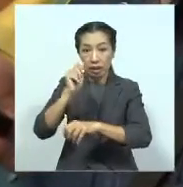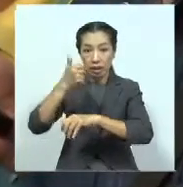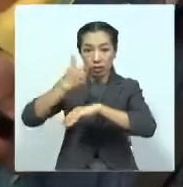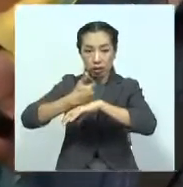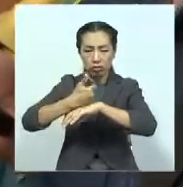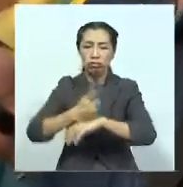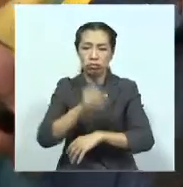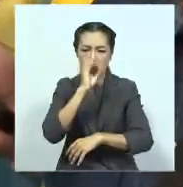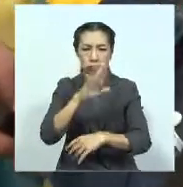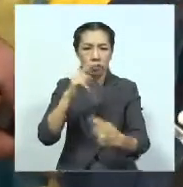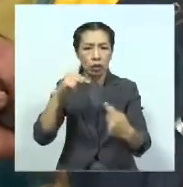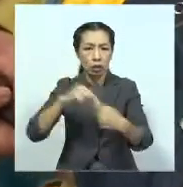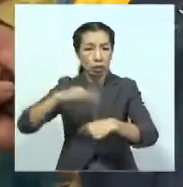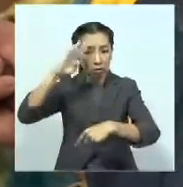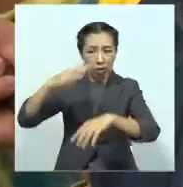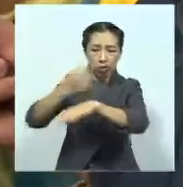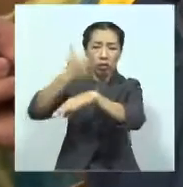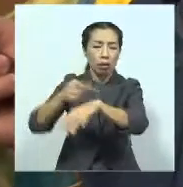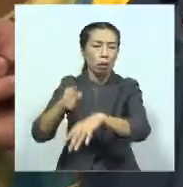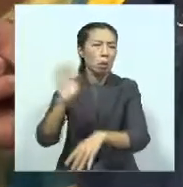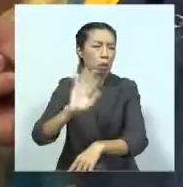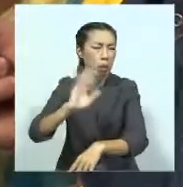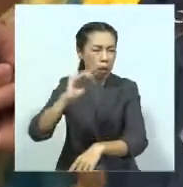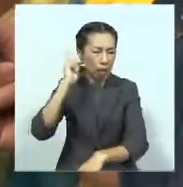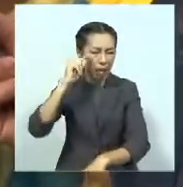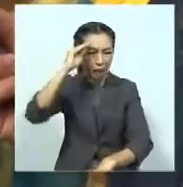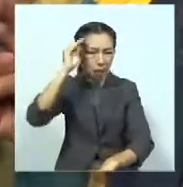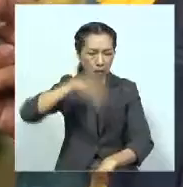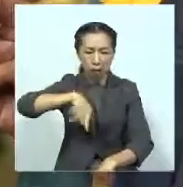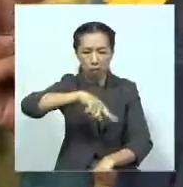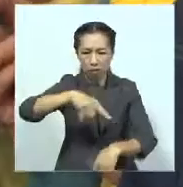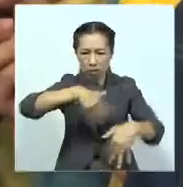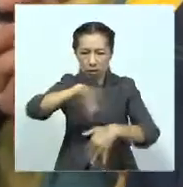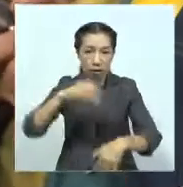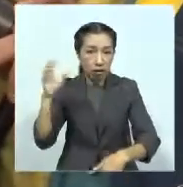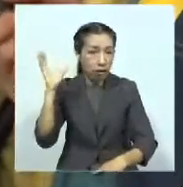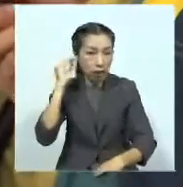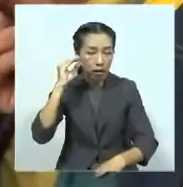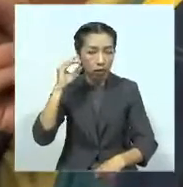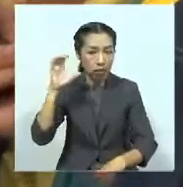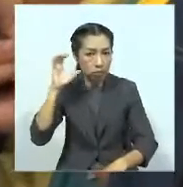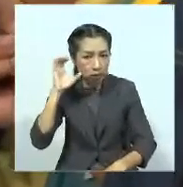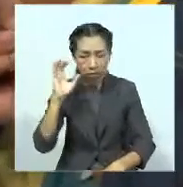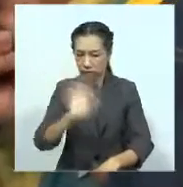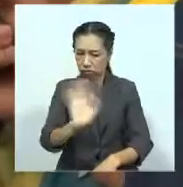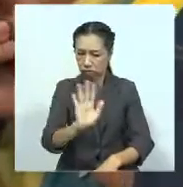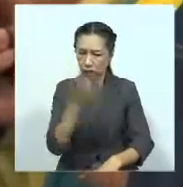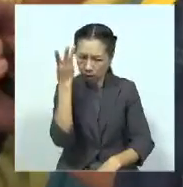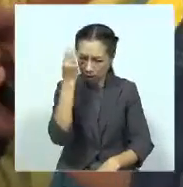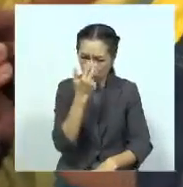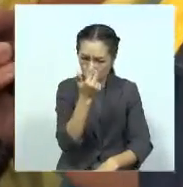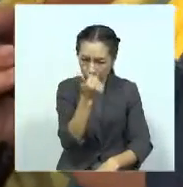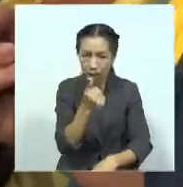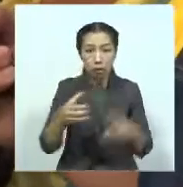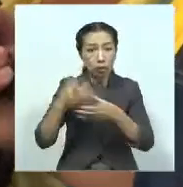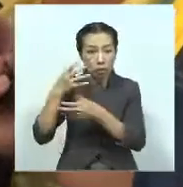ย์นะครับก็บอกถึงกระแสข่าวการปฏิวัติซ้อนว่าเป็นเพียงข่าวลือขอให้ใช้วิจารณญาณและกลั่นกรองข่าวสารอย่าหวั่นไหวกับเรื่องดังกล่าวโ